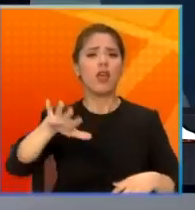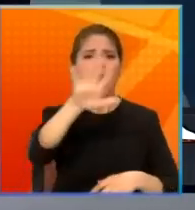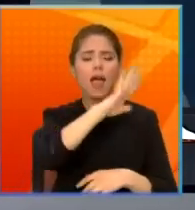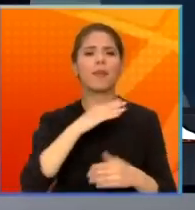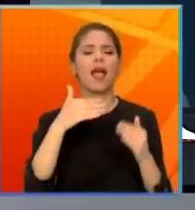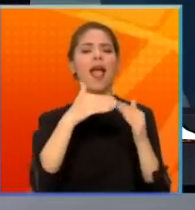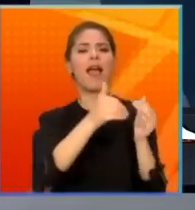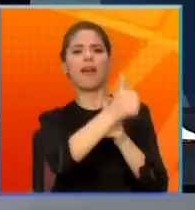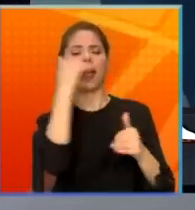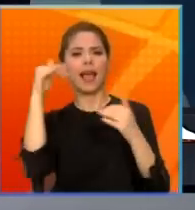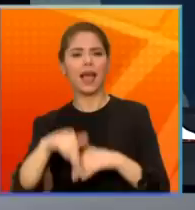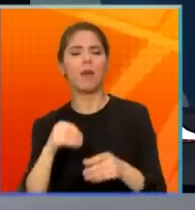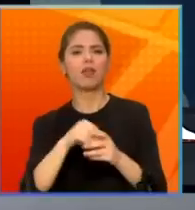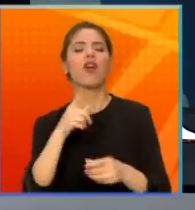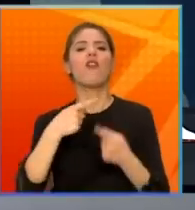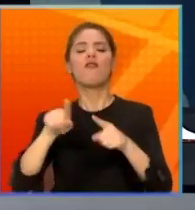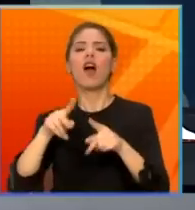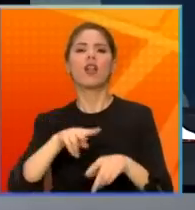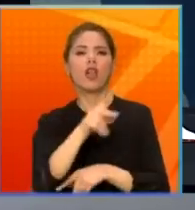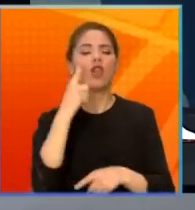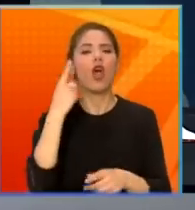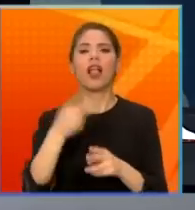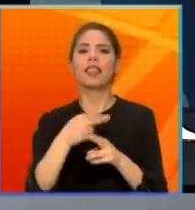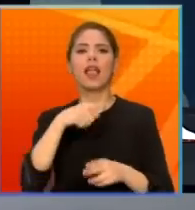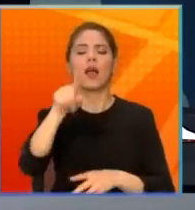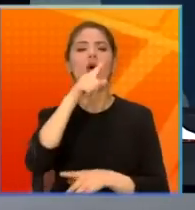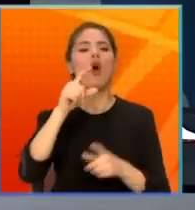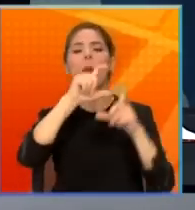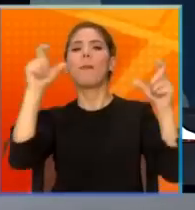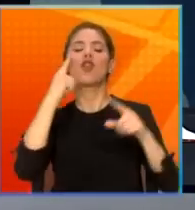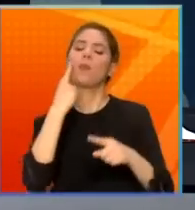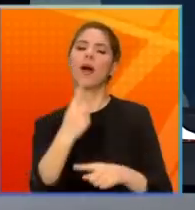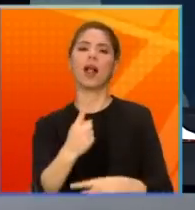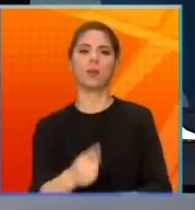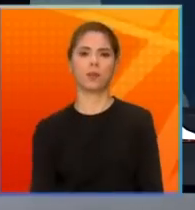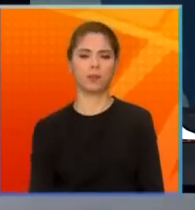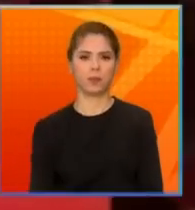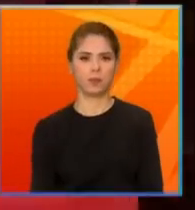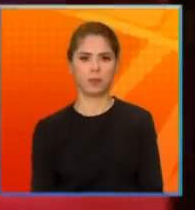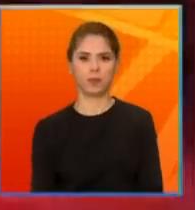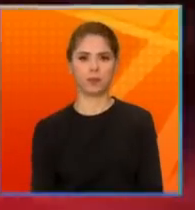etmek için farklı yollar deneyenler de. İşte o sıra dışı başlıklardan birkaçı.